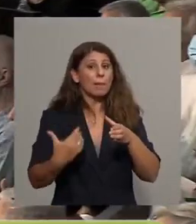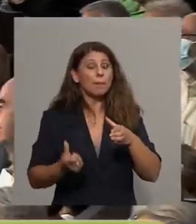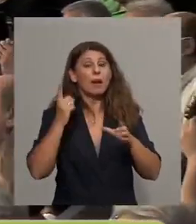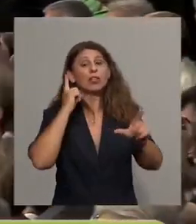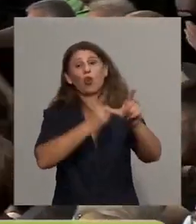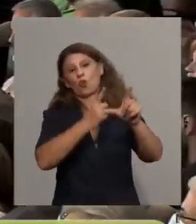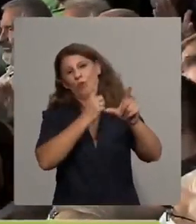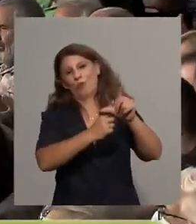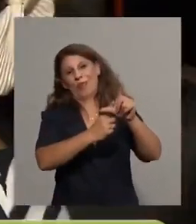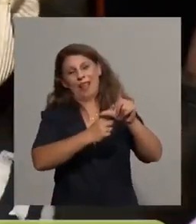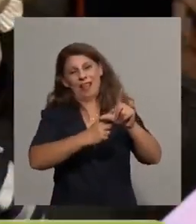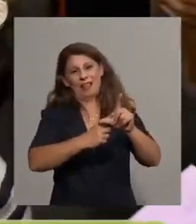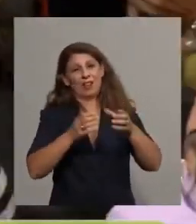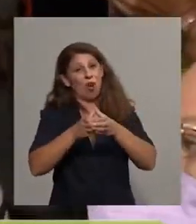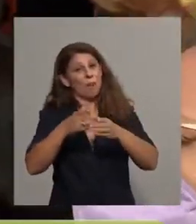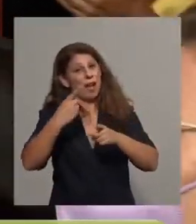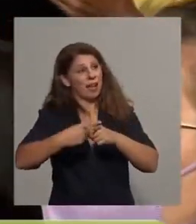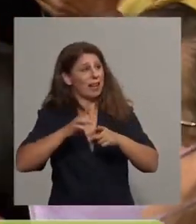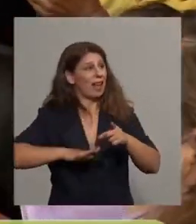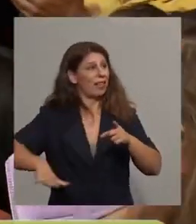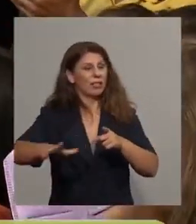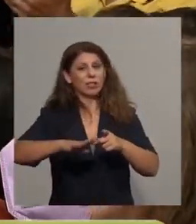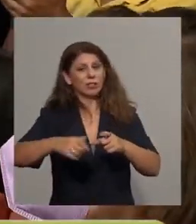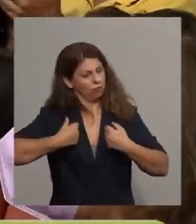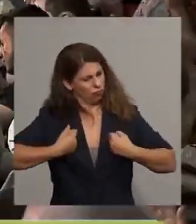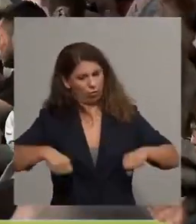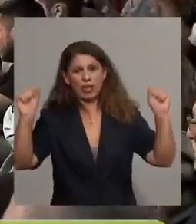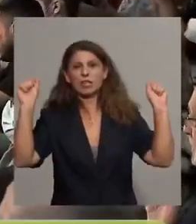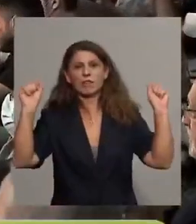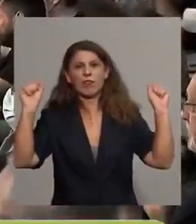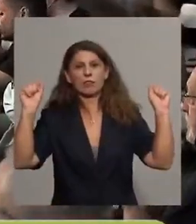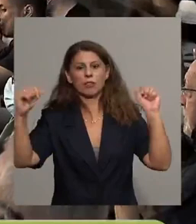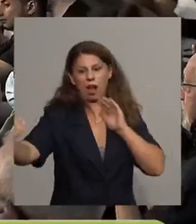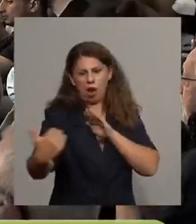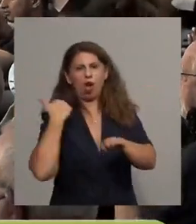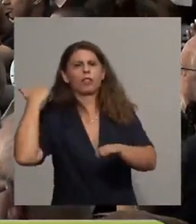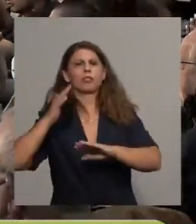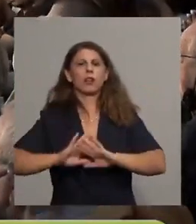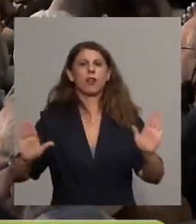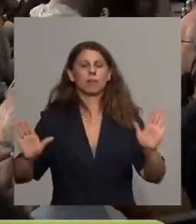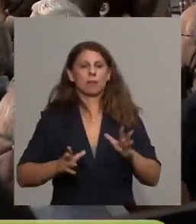το Κομμουνιστικό Κόμμα Ελλάδας, που πήγε κόντρα στο ρεύμα.